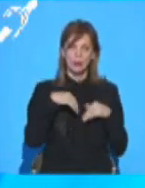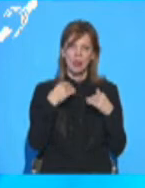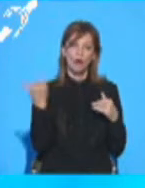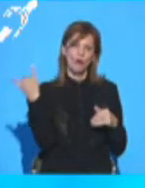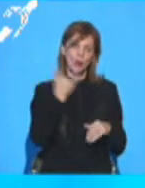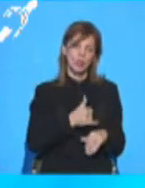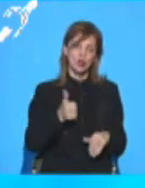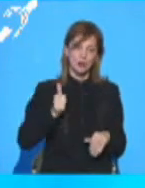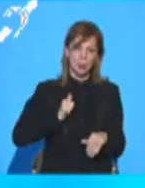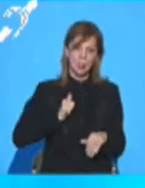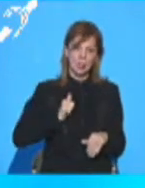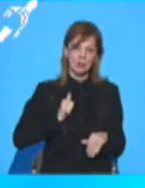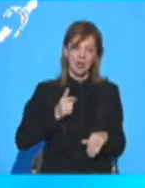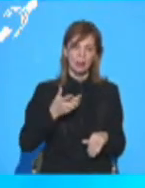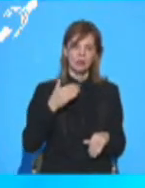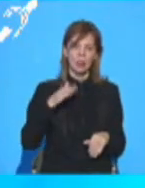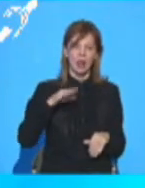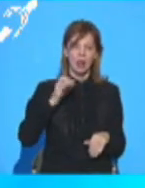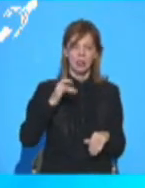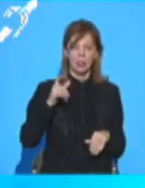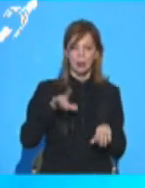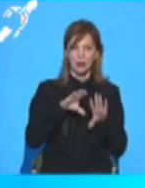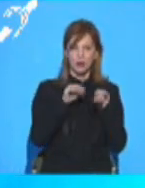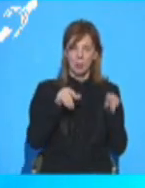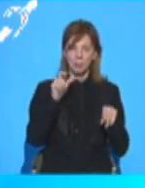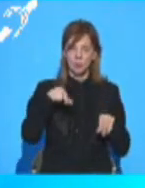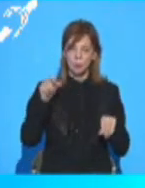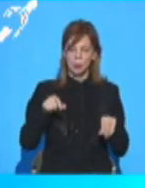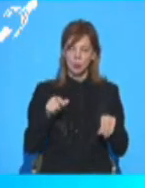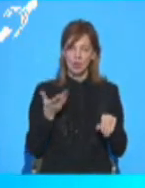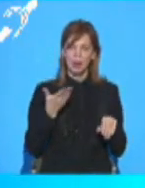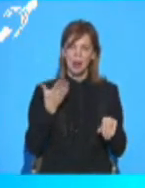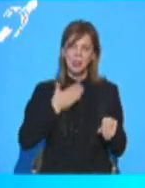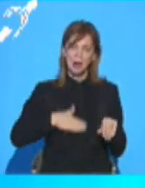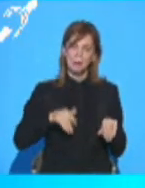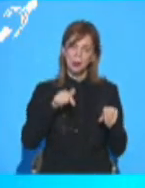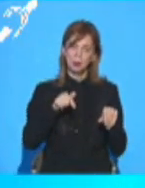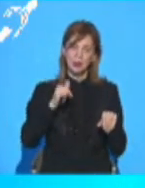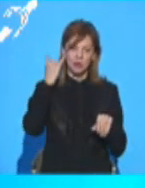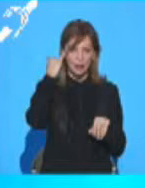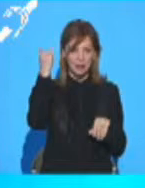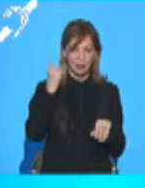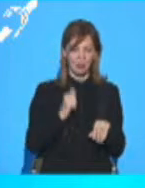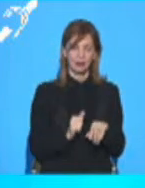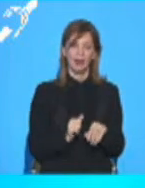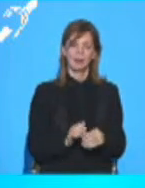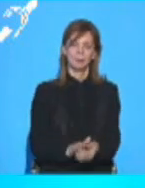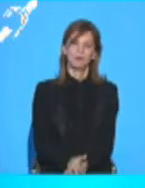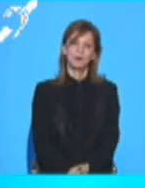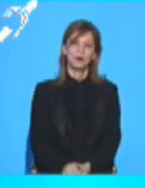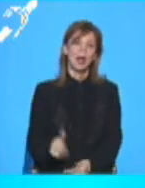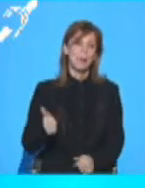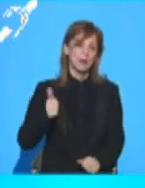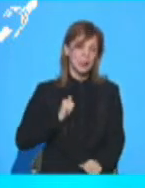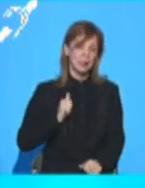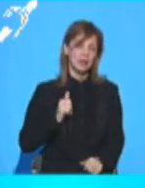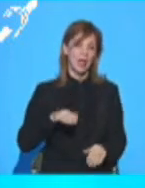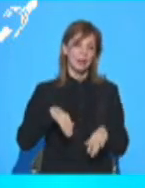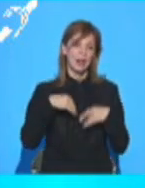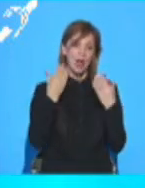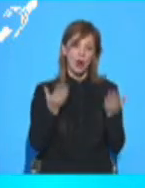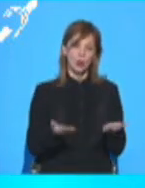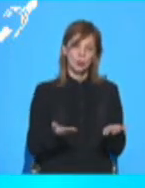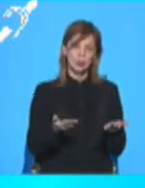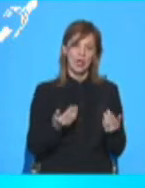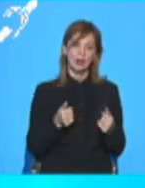alăturat și militari din garnizoana Caracal, dar și mai mulți localnici, încântați de această inițiativă pe care și-o doresc permanentizată. Militarii au